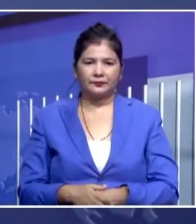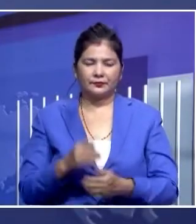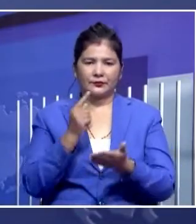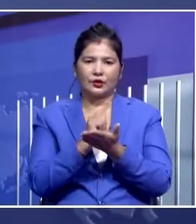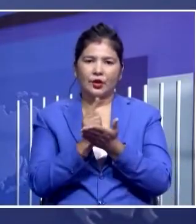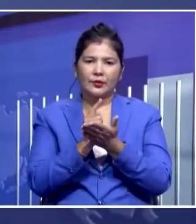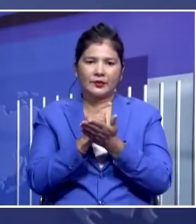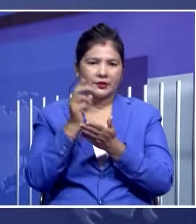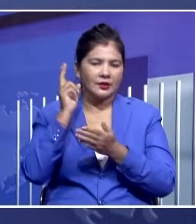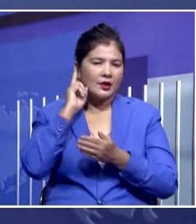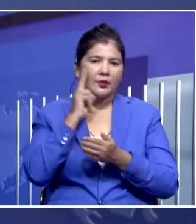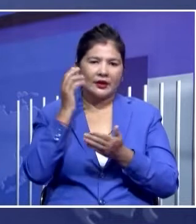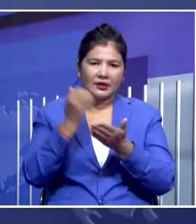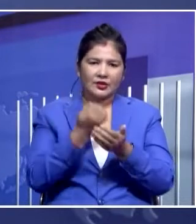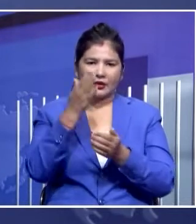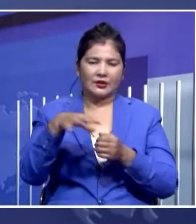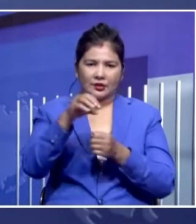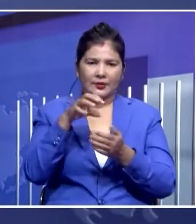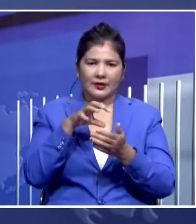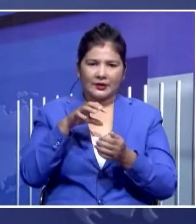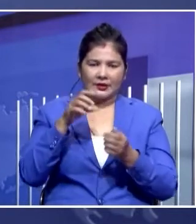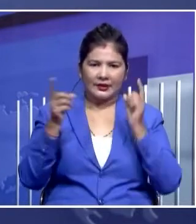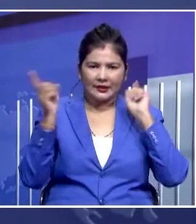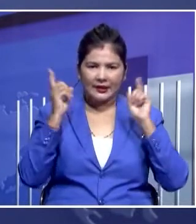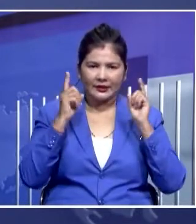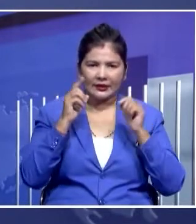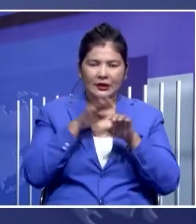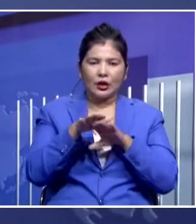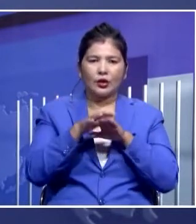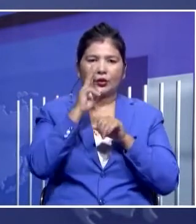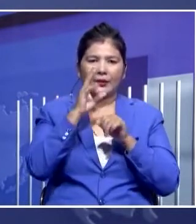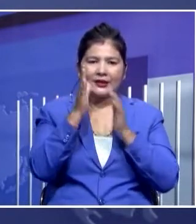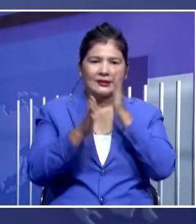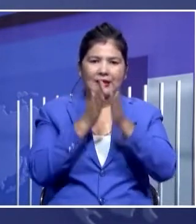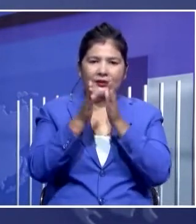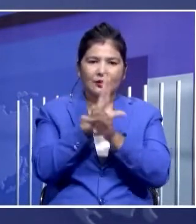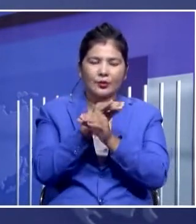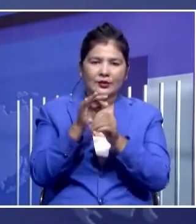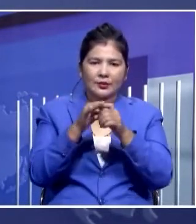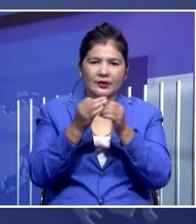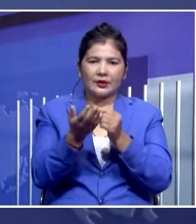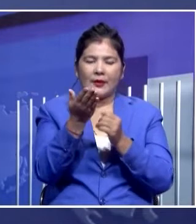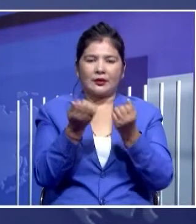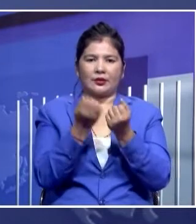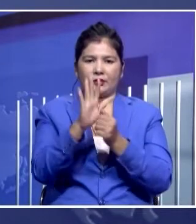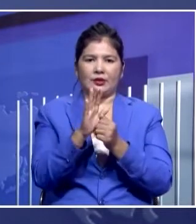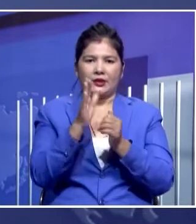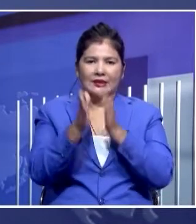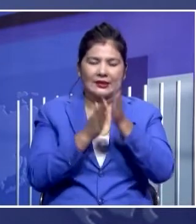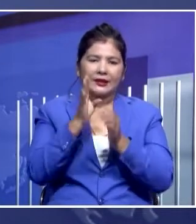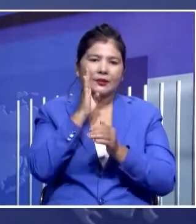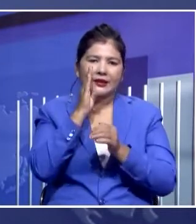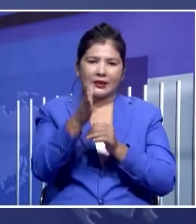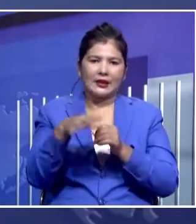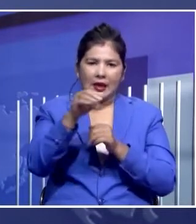कपिलवस्तु बहिरा सङ्घले सबै स्थानीय तहमा साङ्केतिक भाषा सम्बन्धी दोभाषेको व्यवस्था गर्न माग गरेको छ। साङ्केतिक